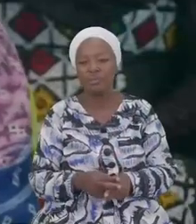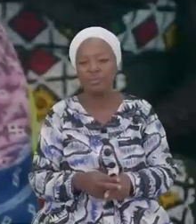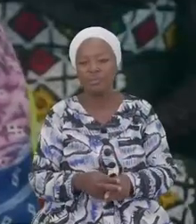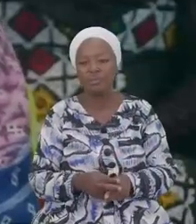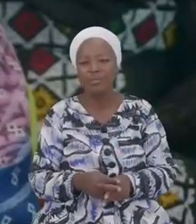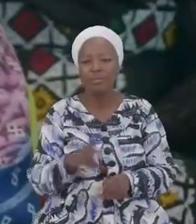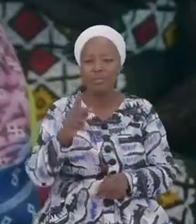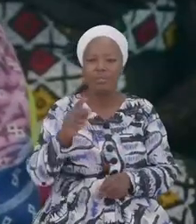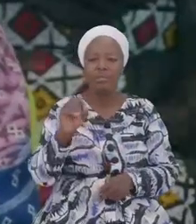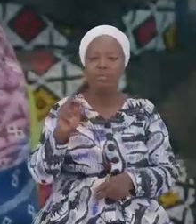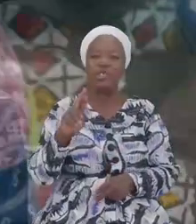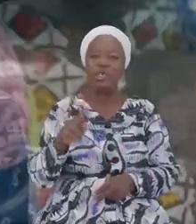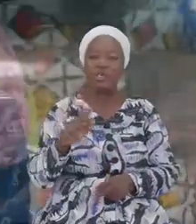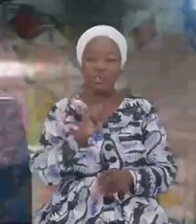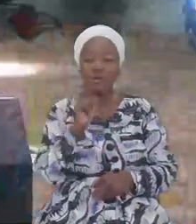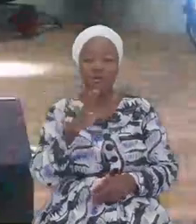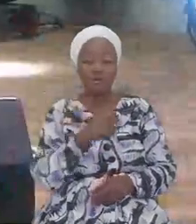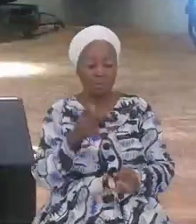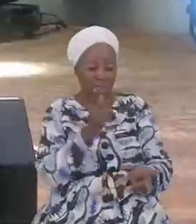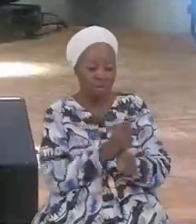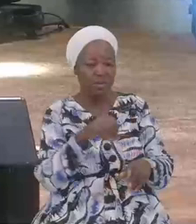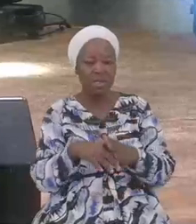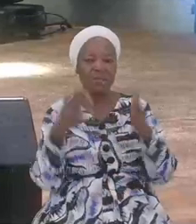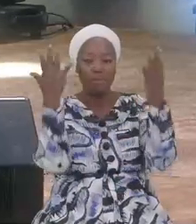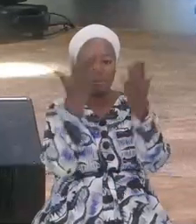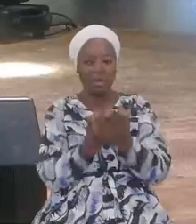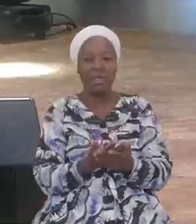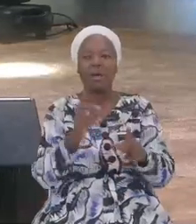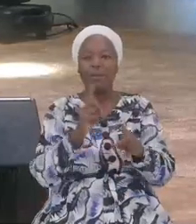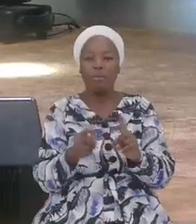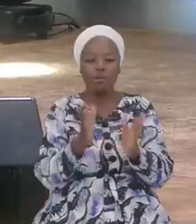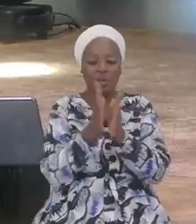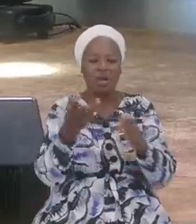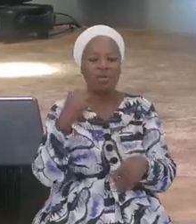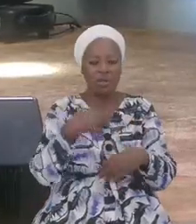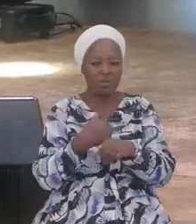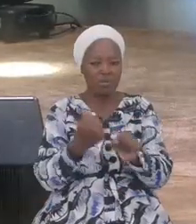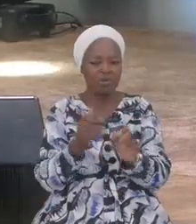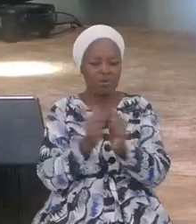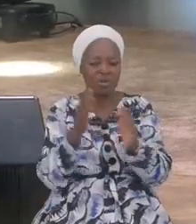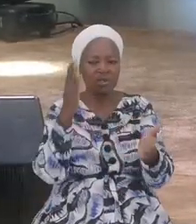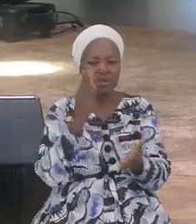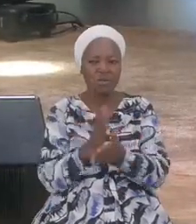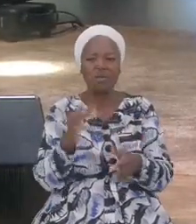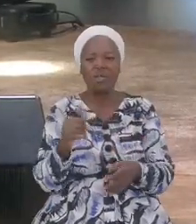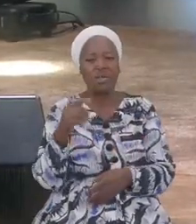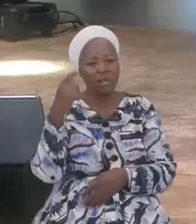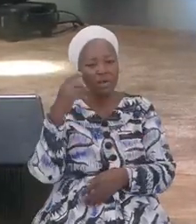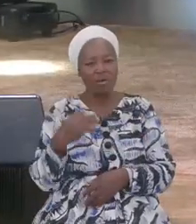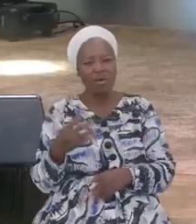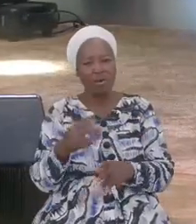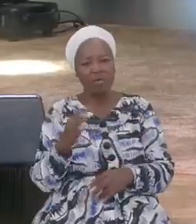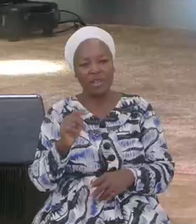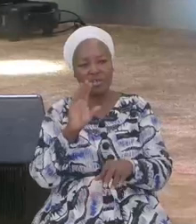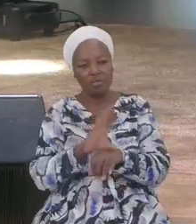Pierre, donc, était gardé dans la prison. Et l'Église ne cessait d'adresser pour lui des prières à